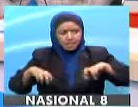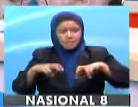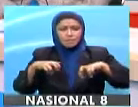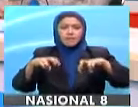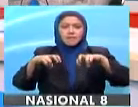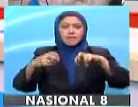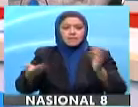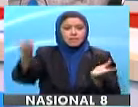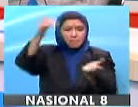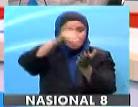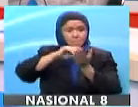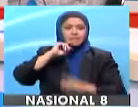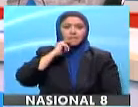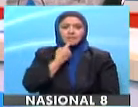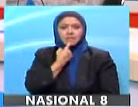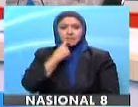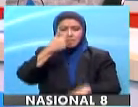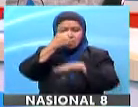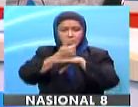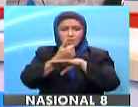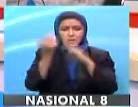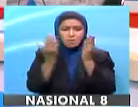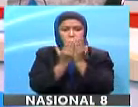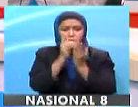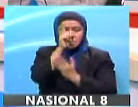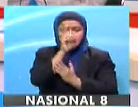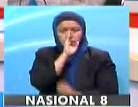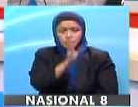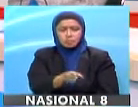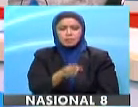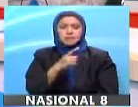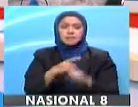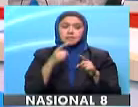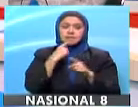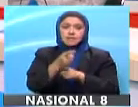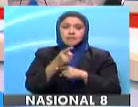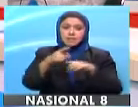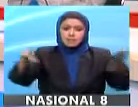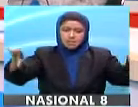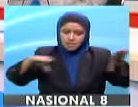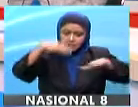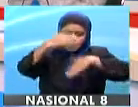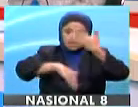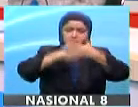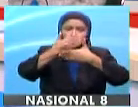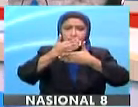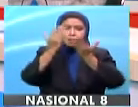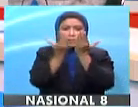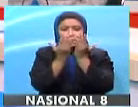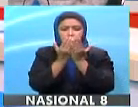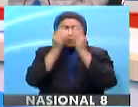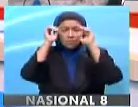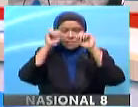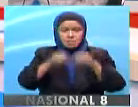sekolah satu aliran. Pada pandangan mereka, pelaksanaan sekolah satu aliran perlu disegerakan kerana ia dapat